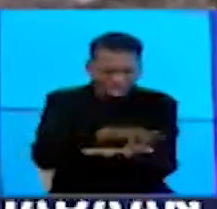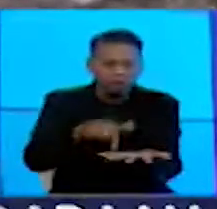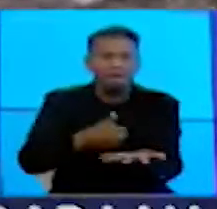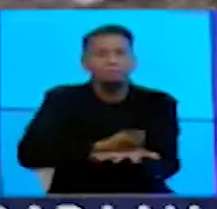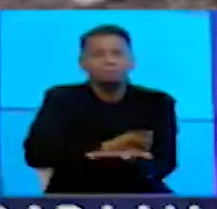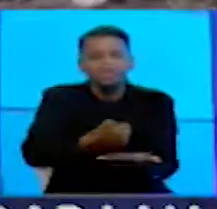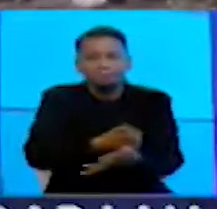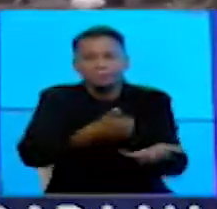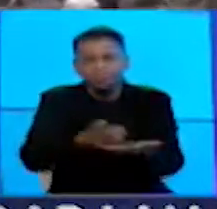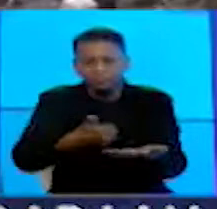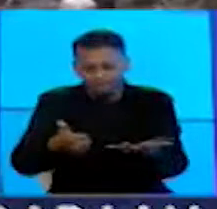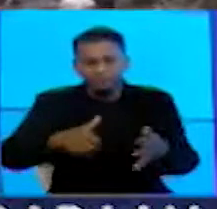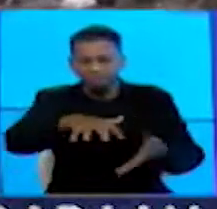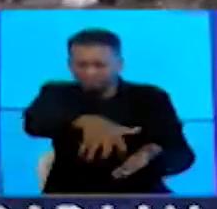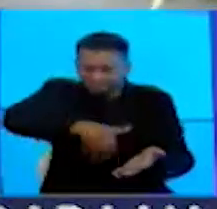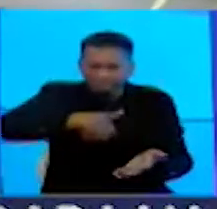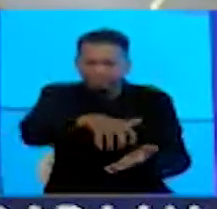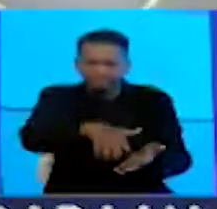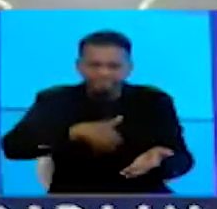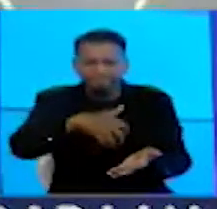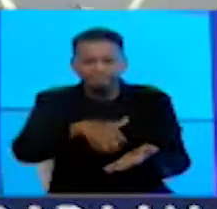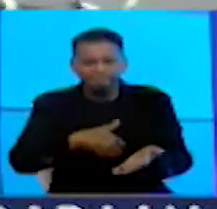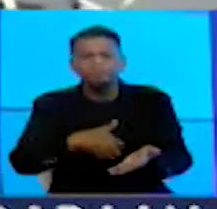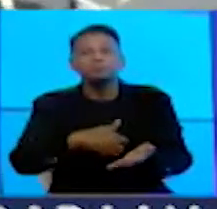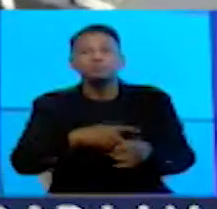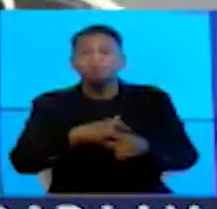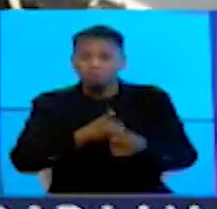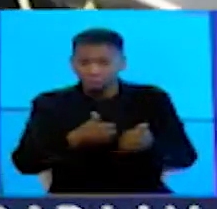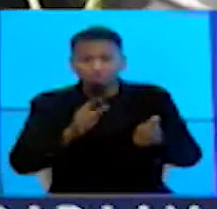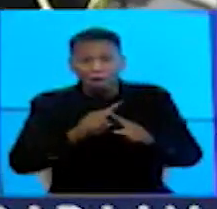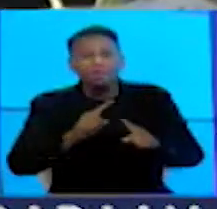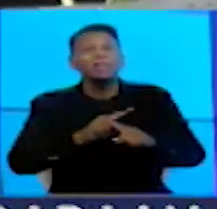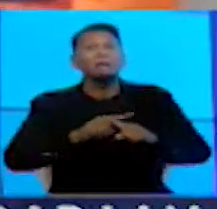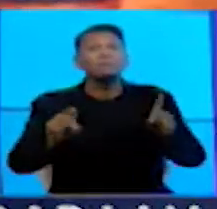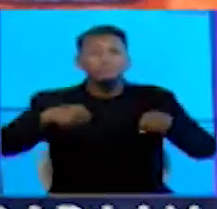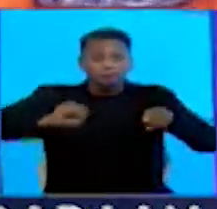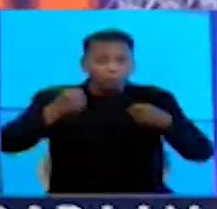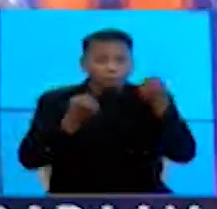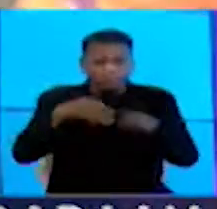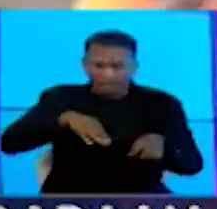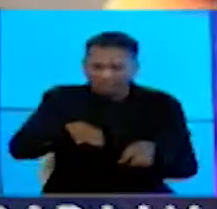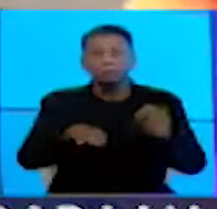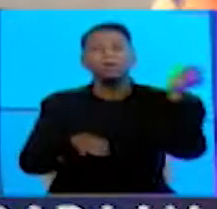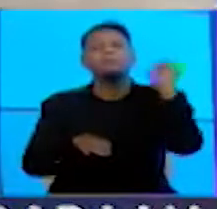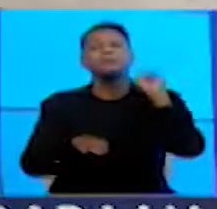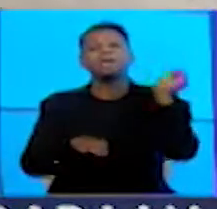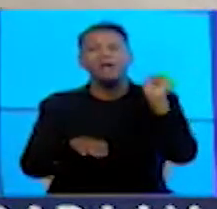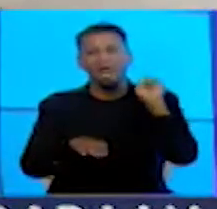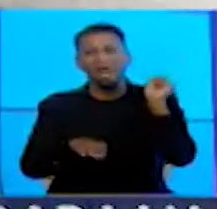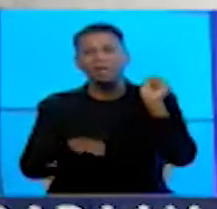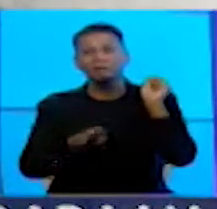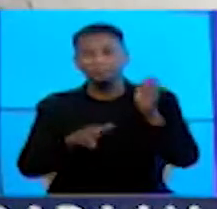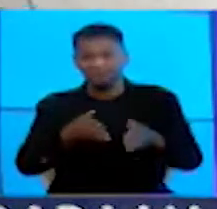belum bisa dilalui kendaraan. Sementara gorong-gorong jembatan berdiameter 4 meter di Desa Batursari